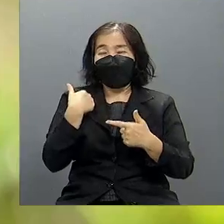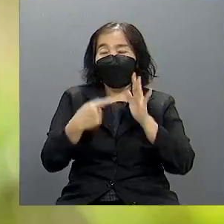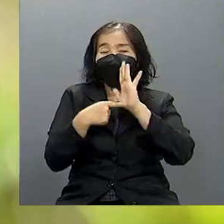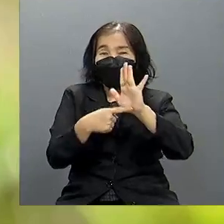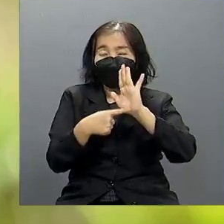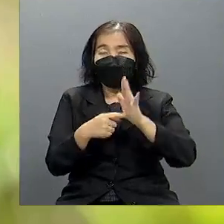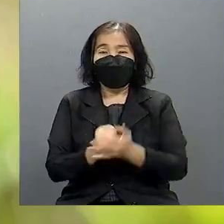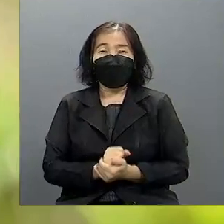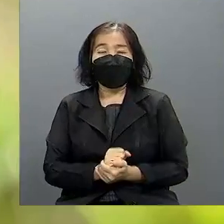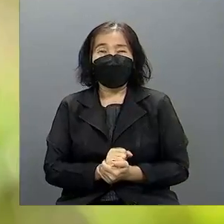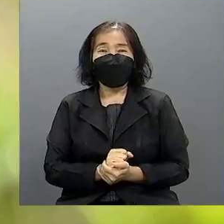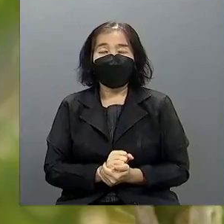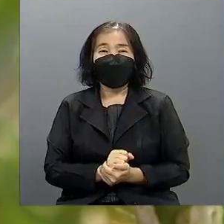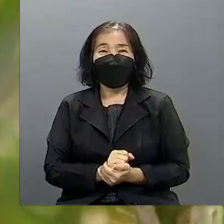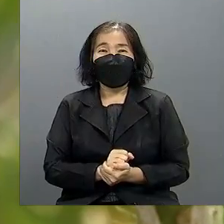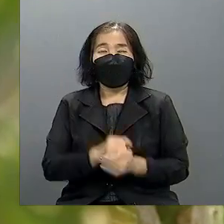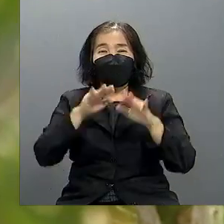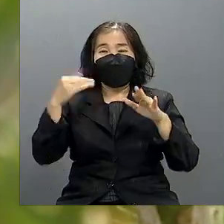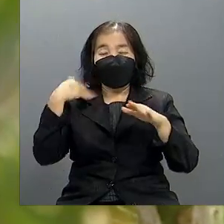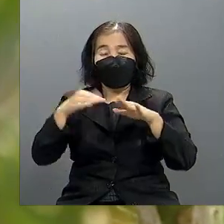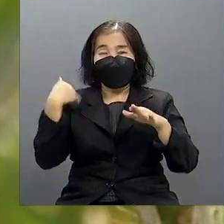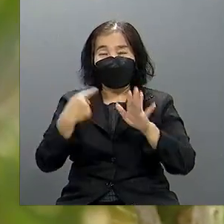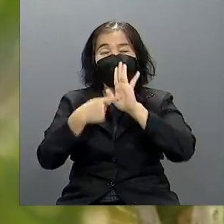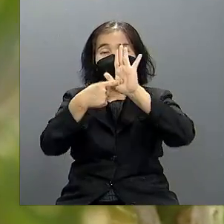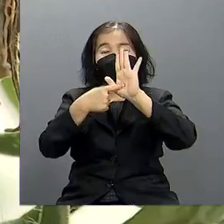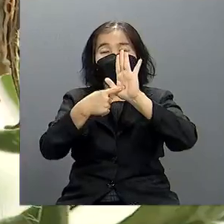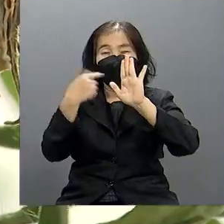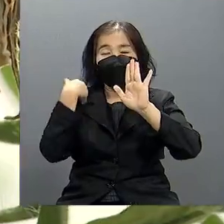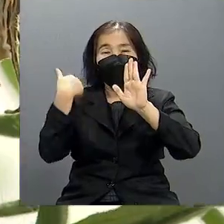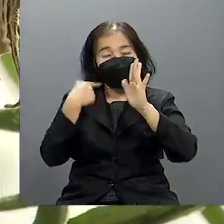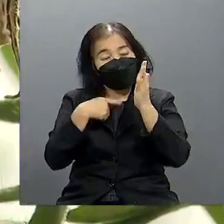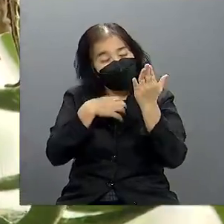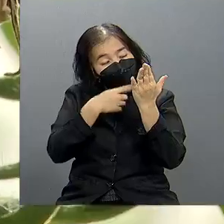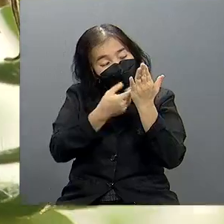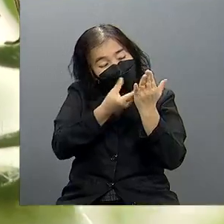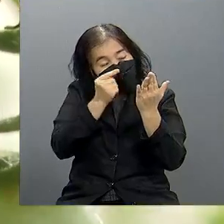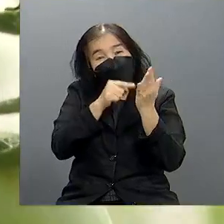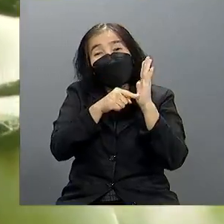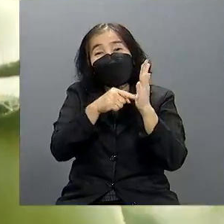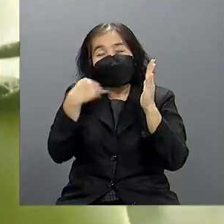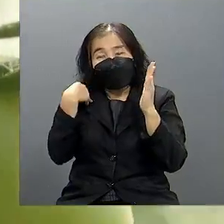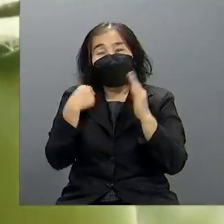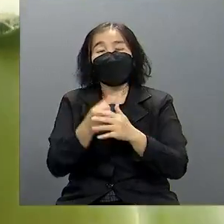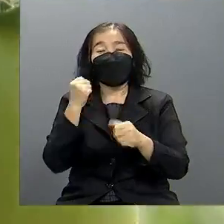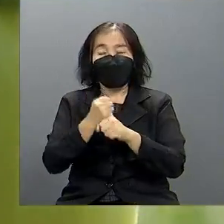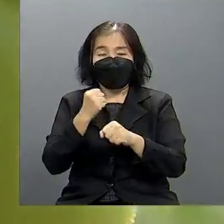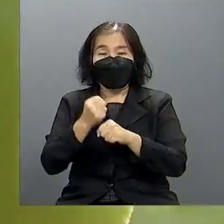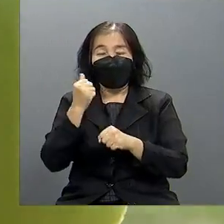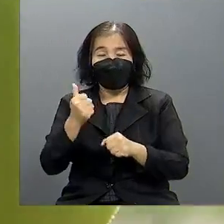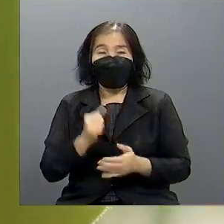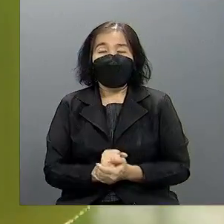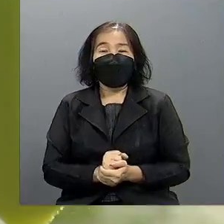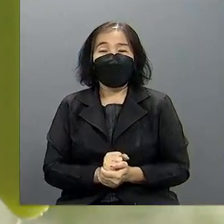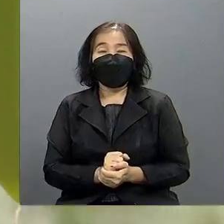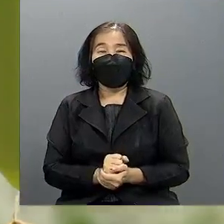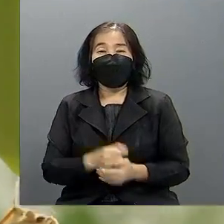ขาจะเป็นต้นแบบของอย่างสมาร์ทอยู่แล้วคราวนี้พอเป็นต้นแบบเขาก็จะมีความรู้ก็คือทุกคนพวกยุวะเก